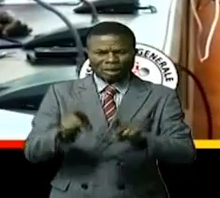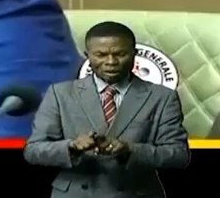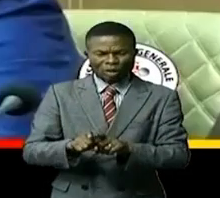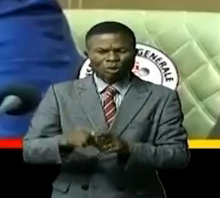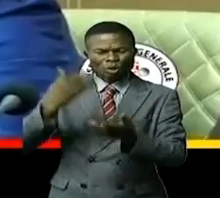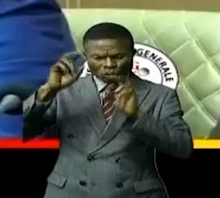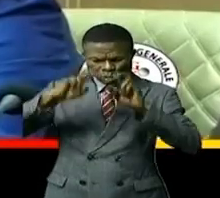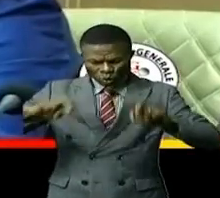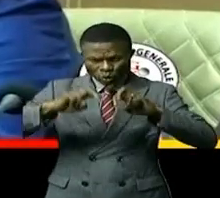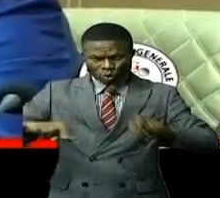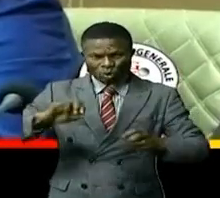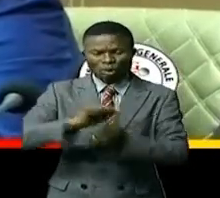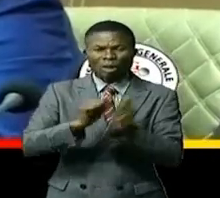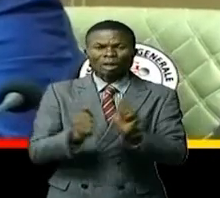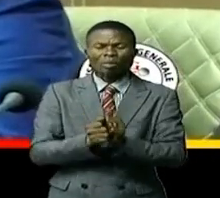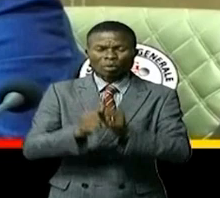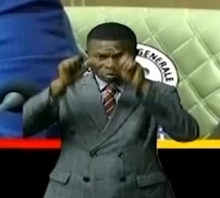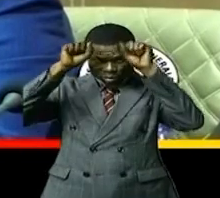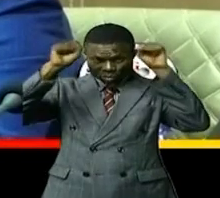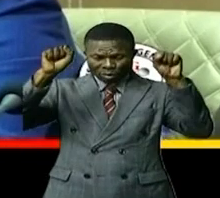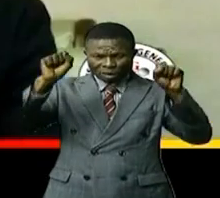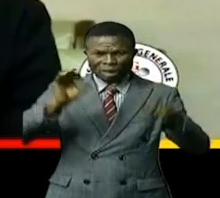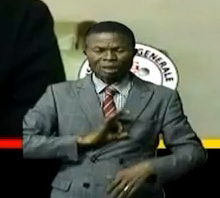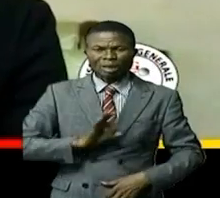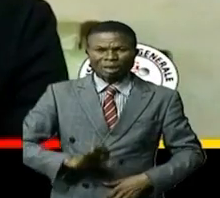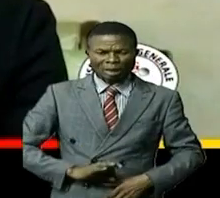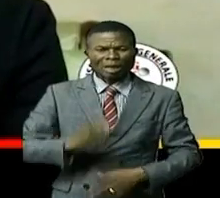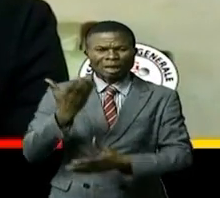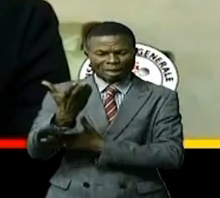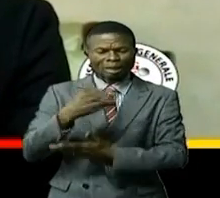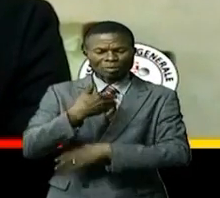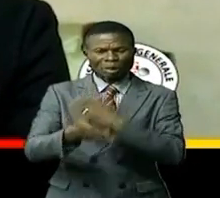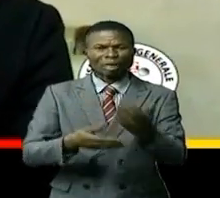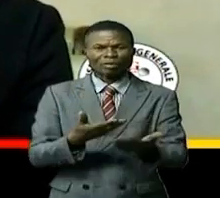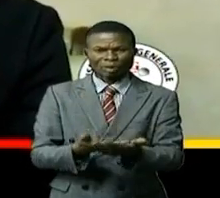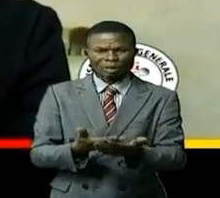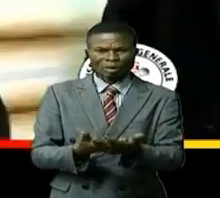instaurée par le président de la République, Félix Antoine Tshisekedi Tshilombo.